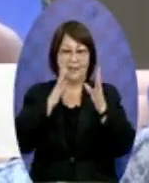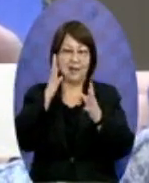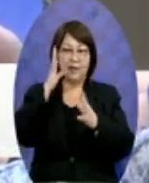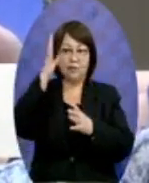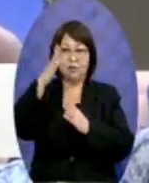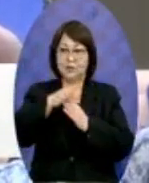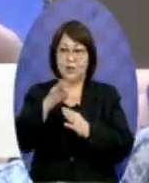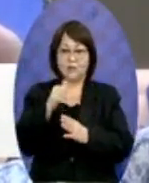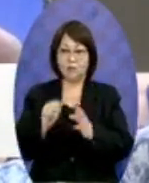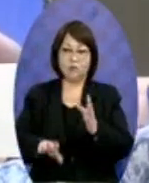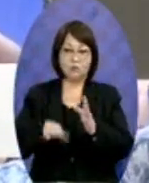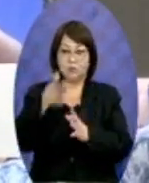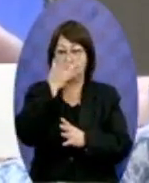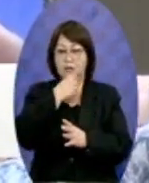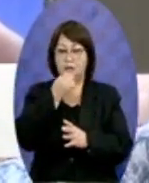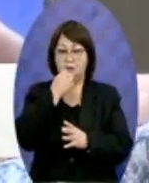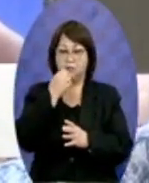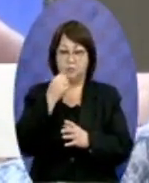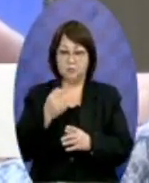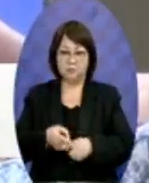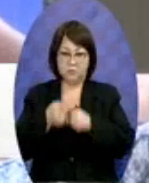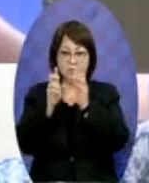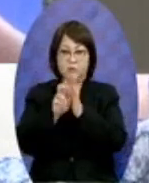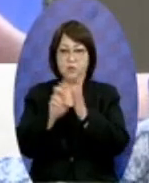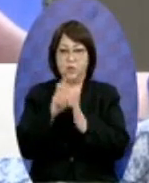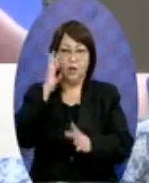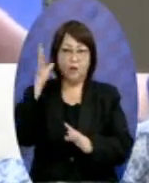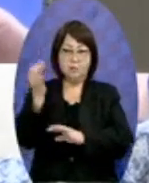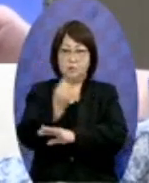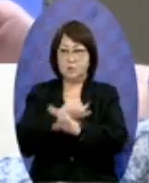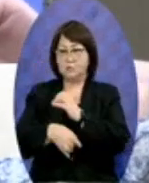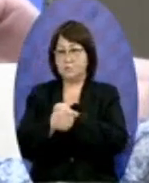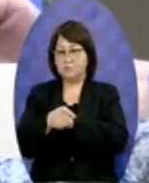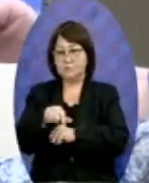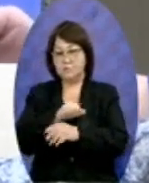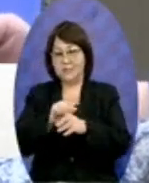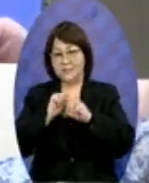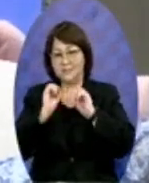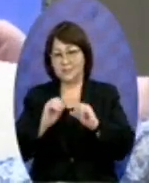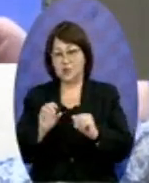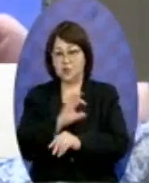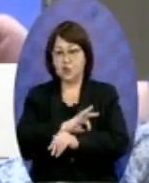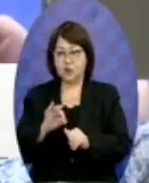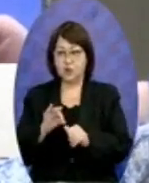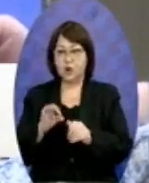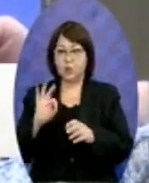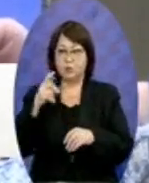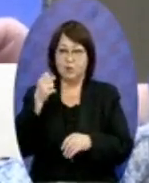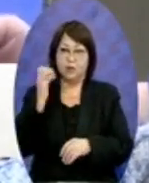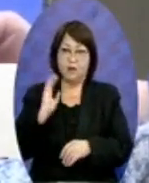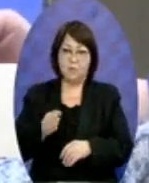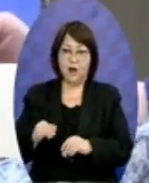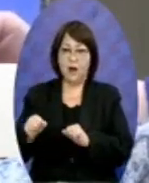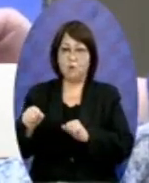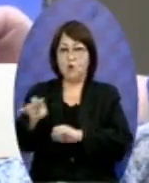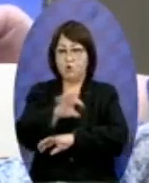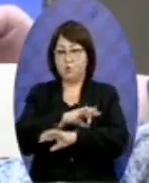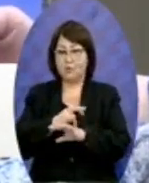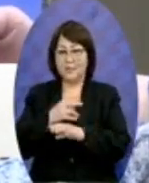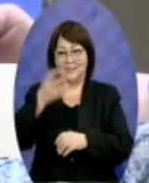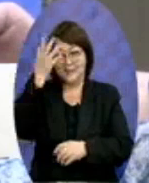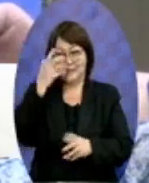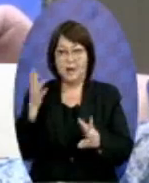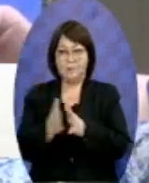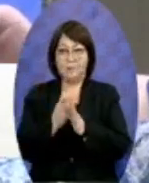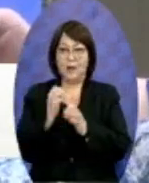өсөлт бий болох хажуу богдлтой. Ирээдүйн мэрэгчлэн инженеруудыг бэлтгэх энэ төсөл бол оюут толгой компани аймаг орон нутаг засгийн газрын